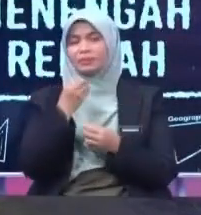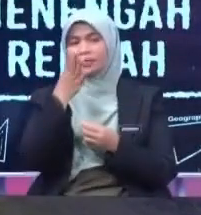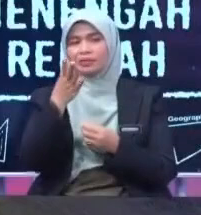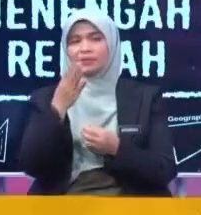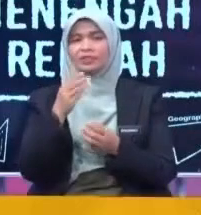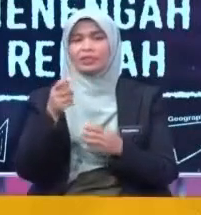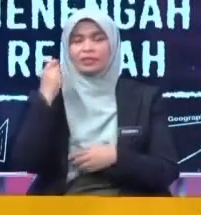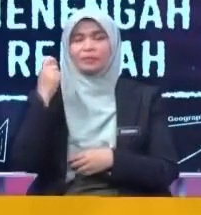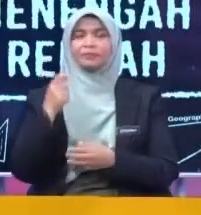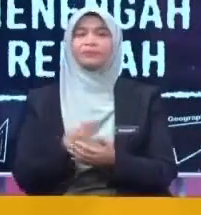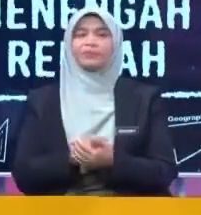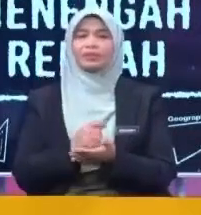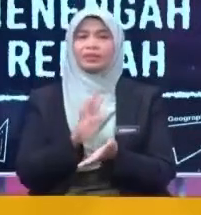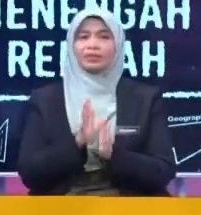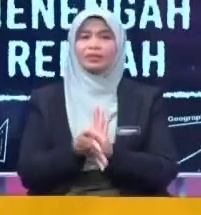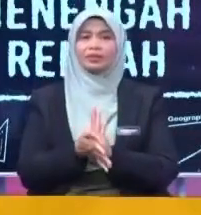tadi kan. Jadi